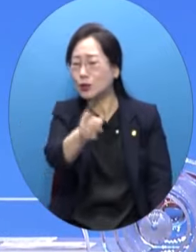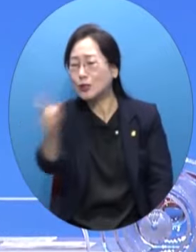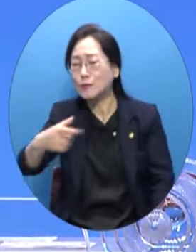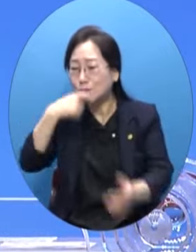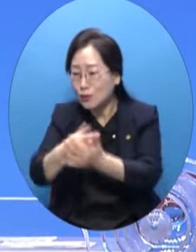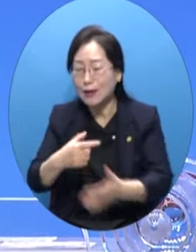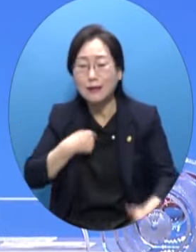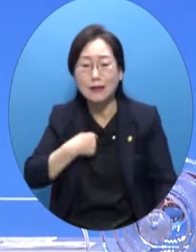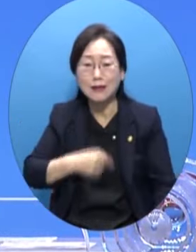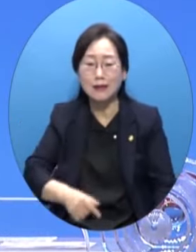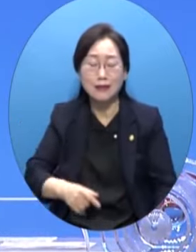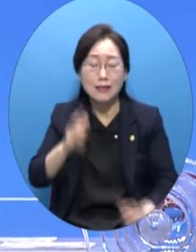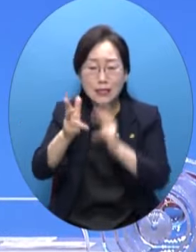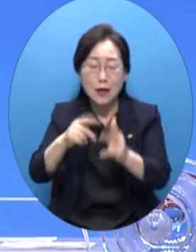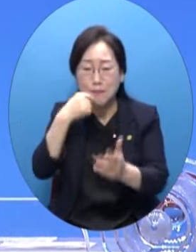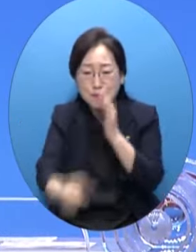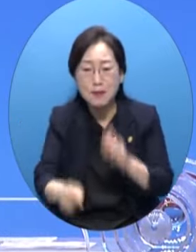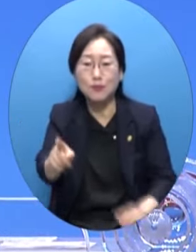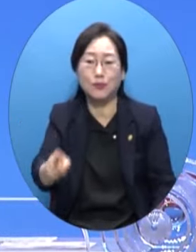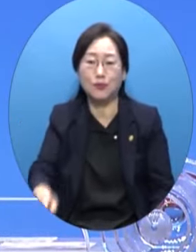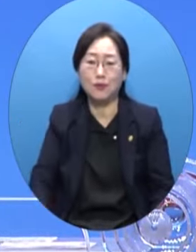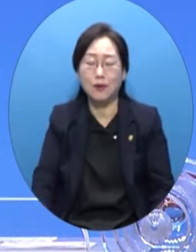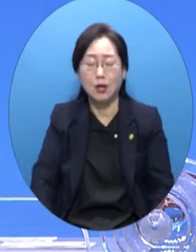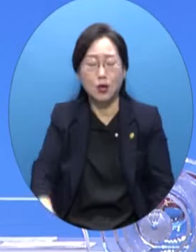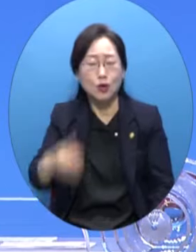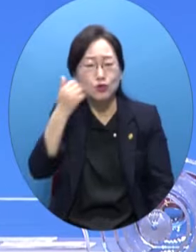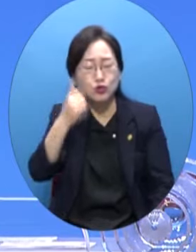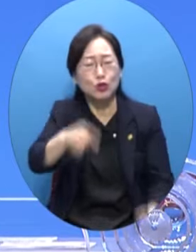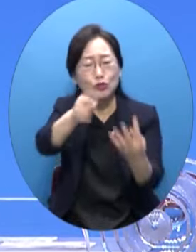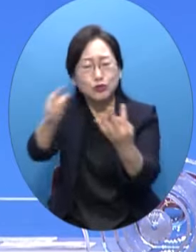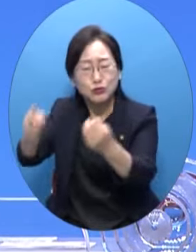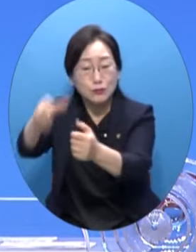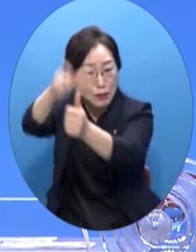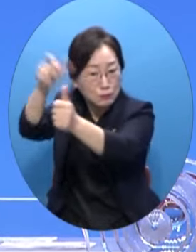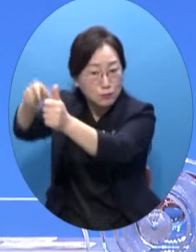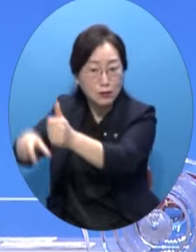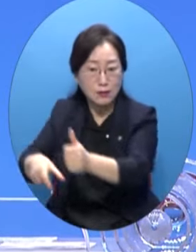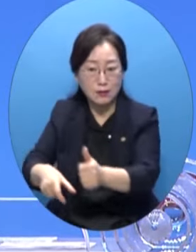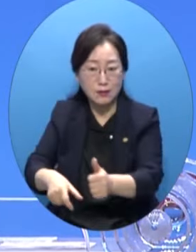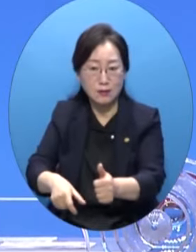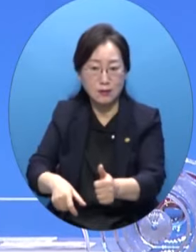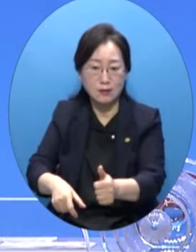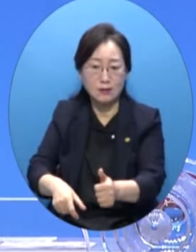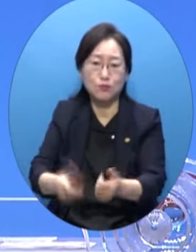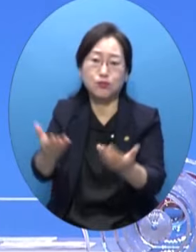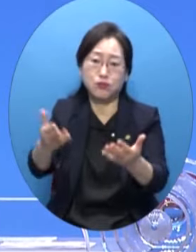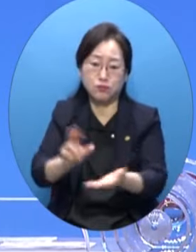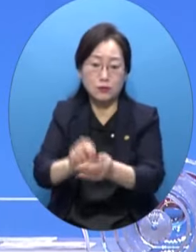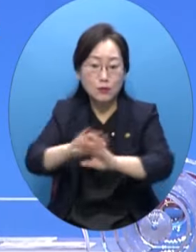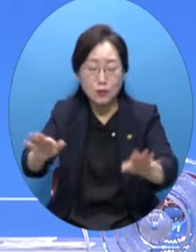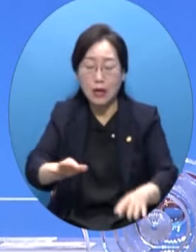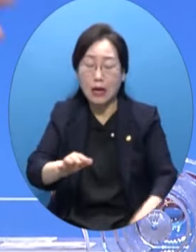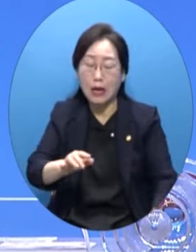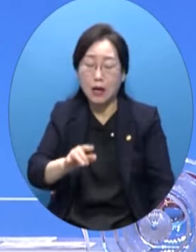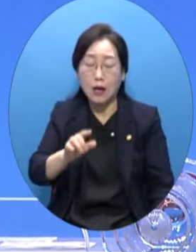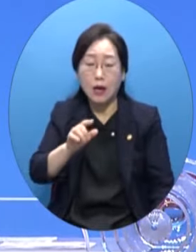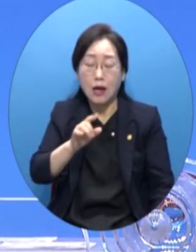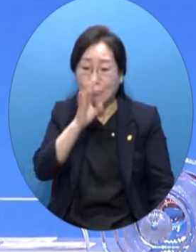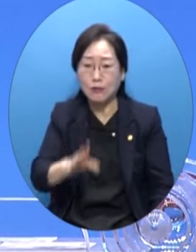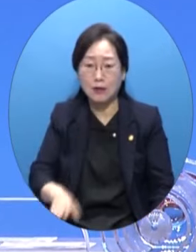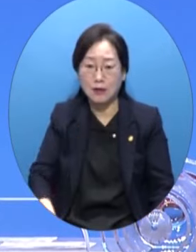속아갖고 내 사업에 이런 피해를 입었습니다. 자꾸 남 탓을 하고 지금 문제를 해결하지 못하고 그저 원망과